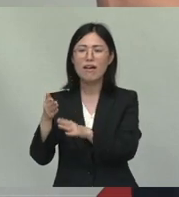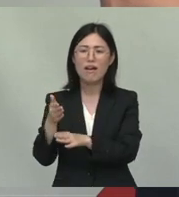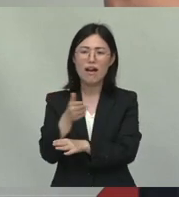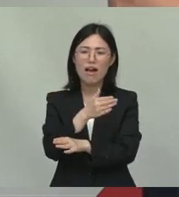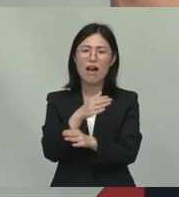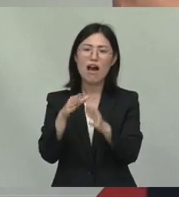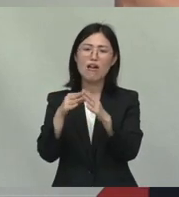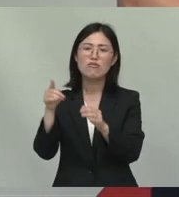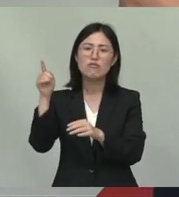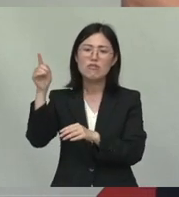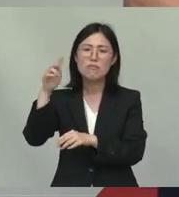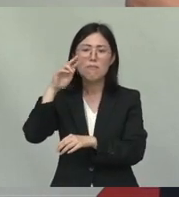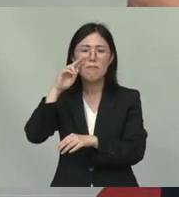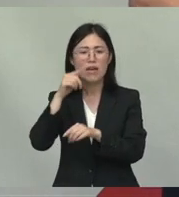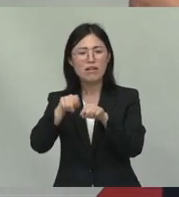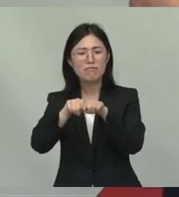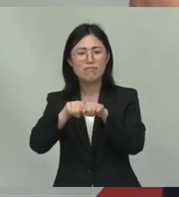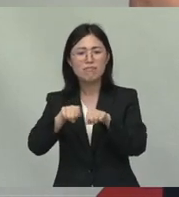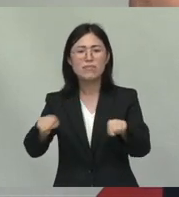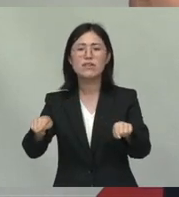の誤った政策によって